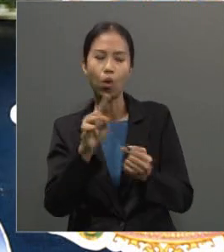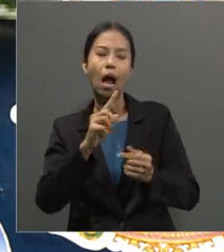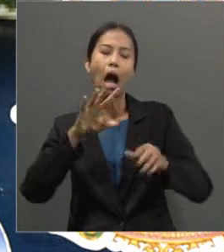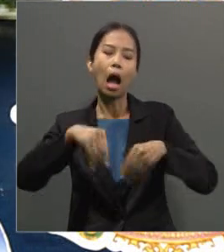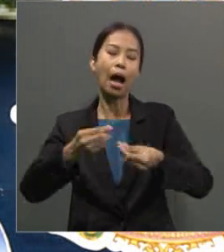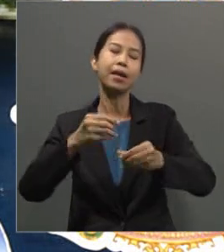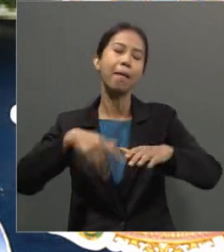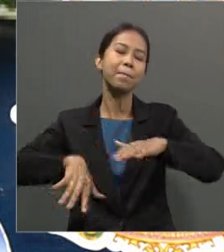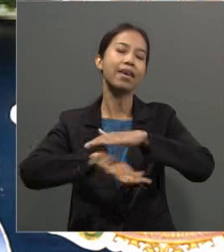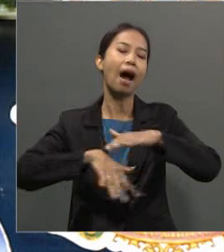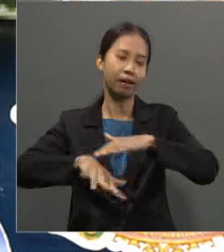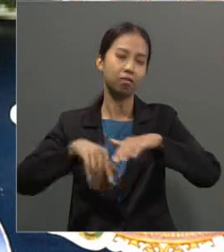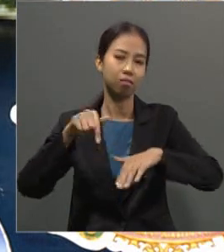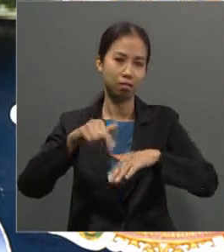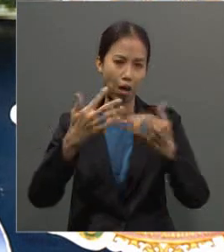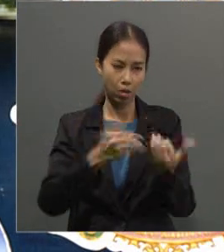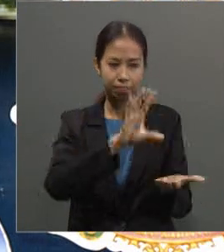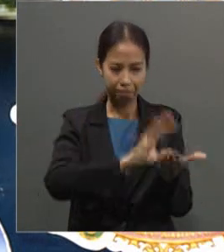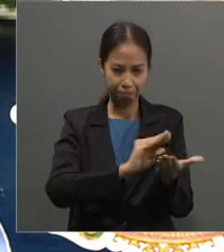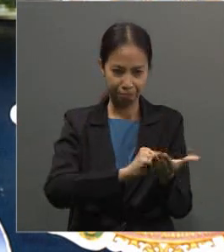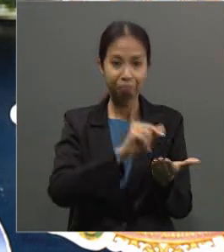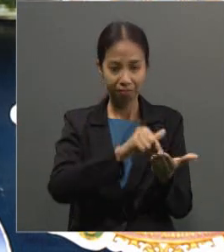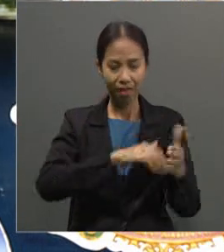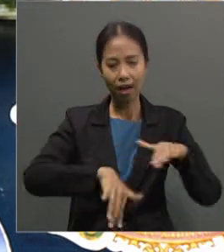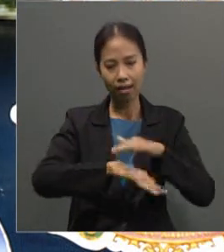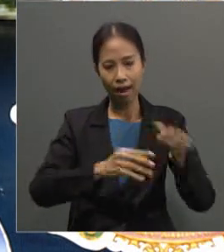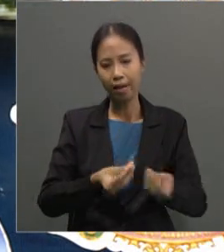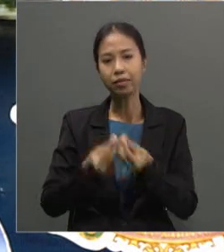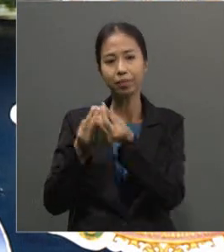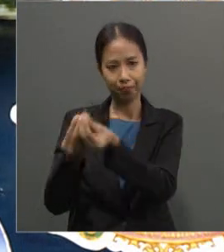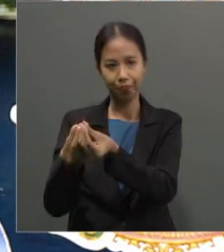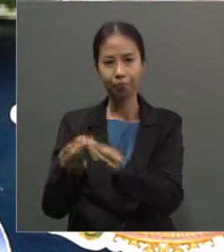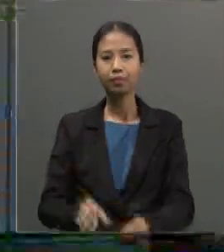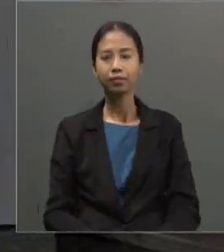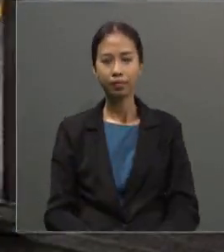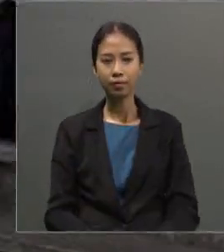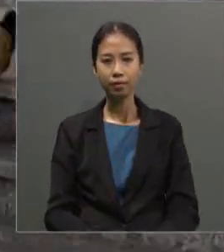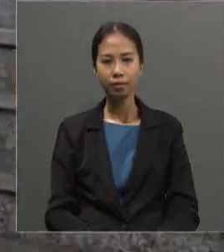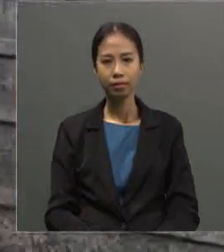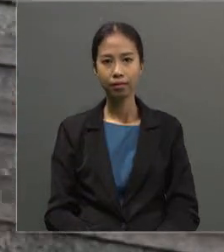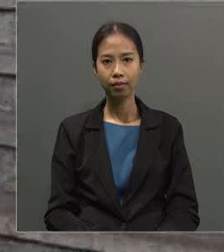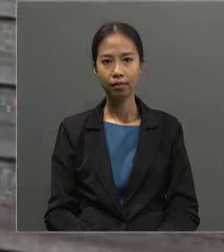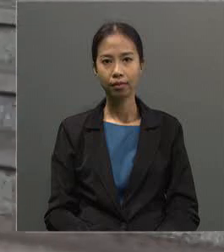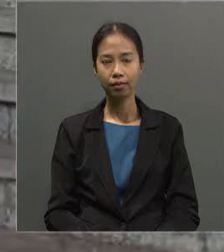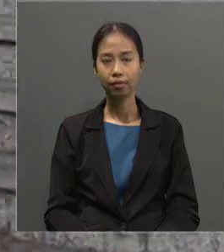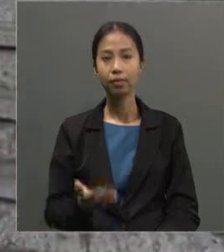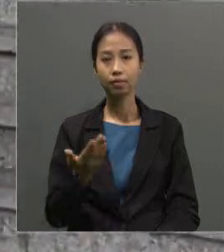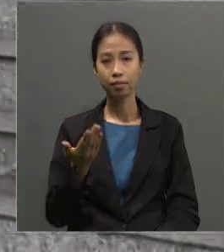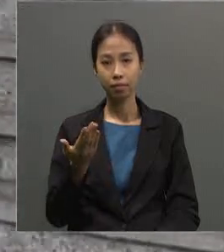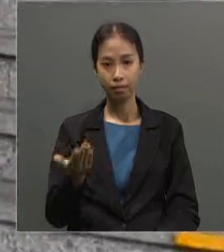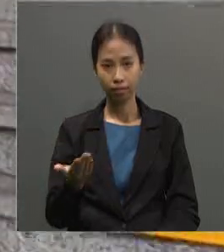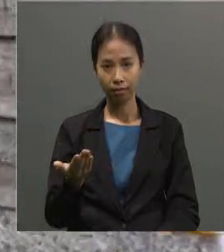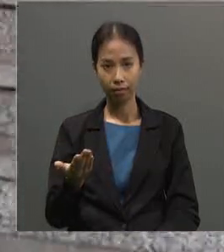เอาไว้ด้วยแล้วก็นำไปยื่นให้กับปปช.ตรวจสอบนายตำรวจคนดังกล่าวด้วยค่ะโดย10ตำรวจเอกณั